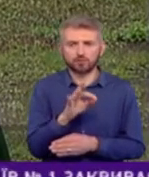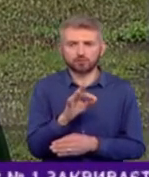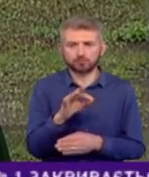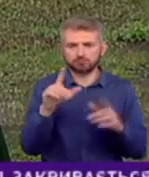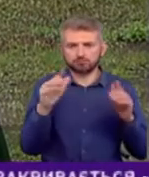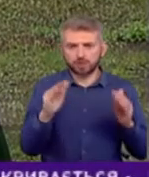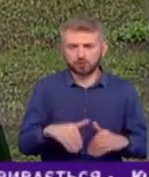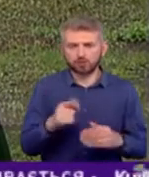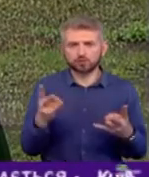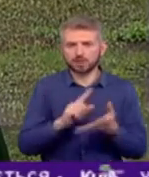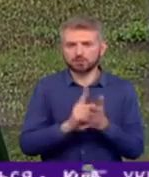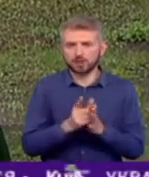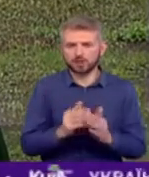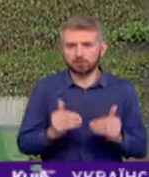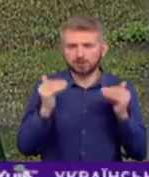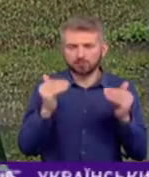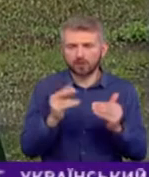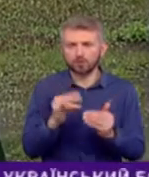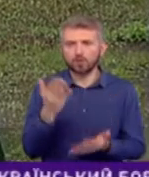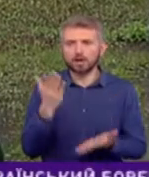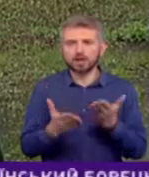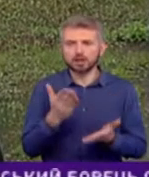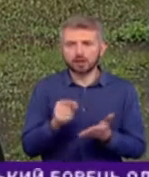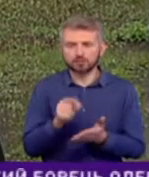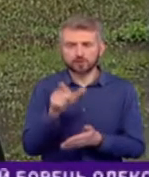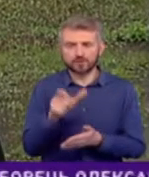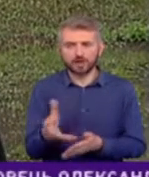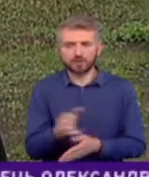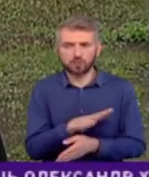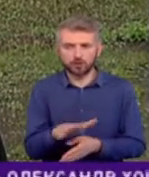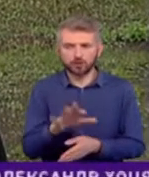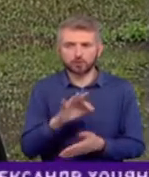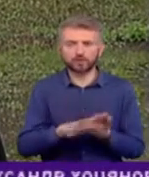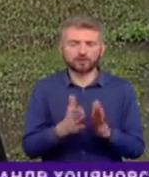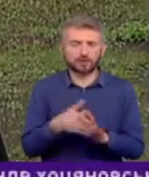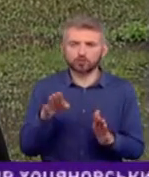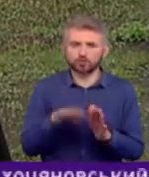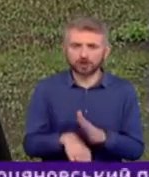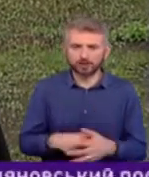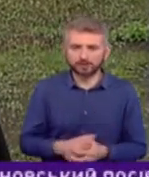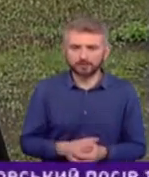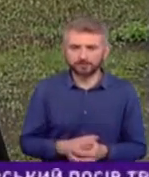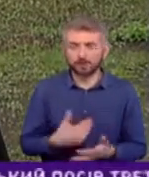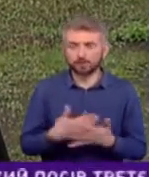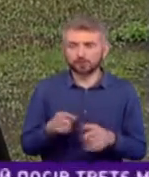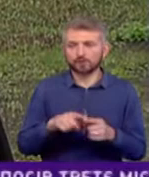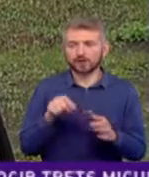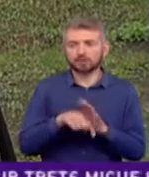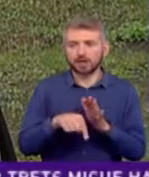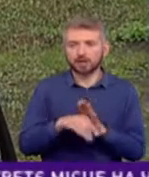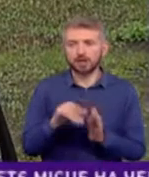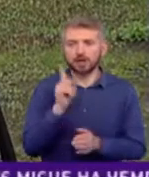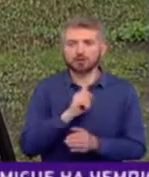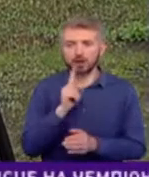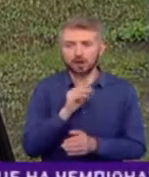піднімати. Ну, а якщо тромбоконцентрат чоловік не отримає, то состояние ухудшається в цьому плані. І поки